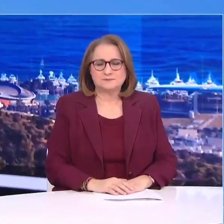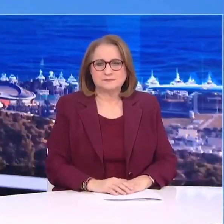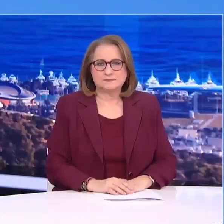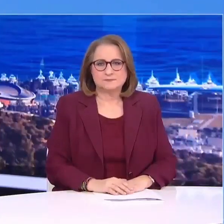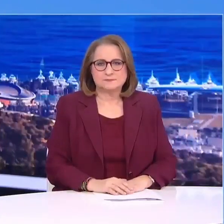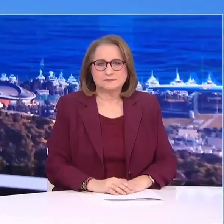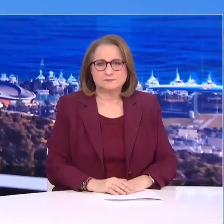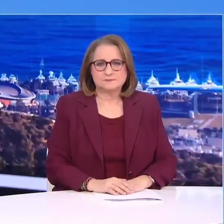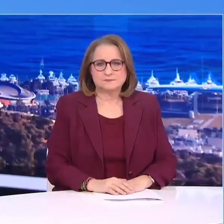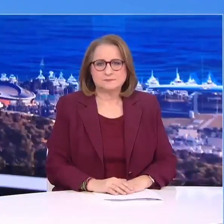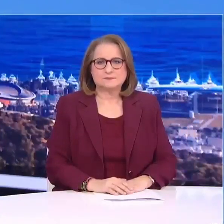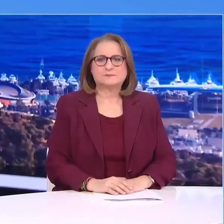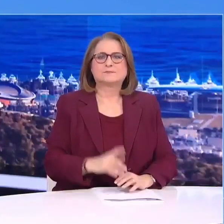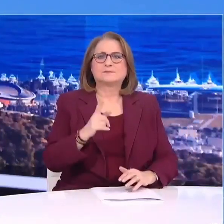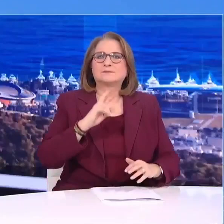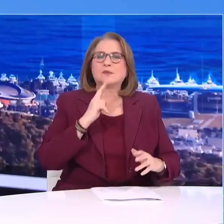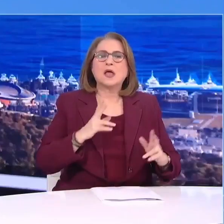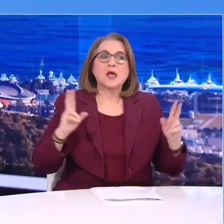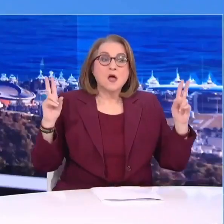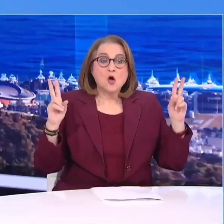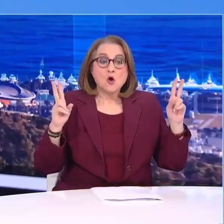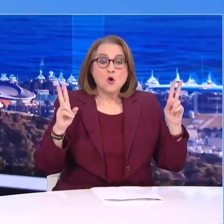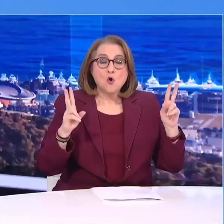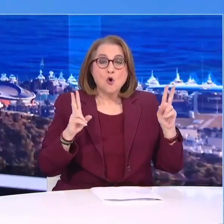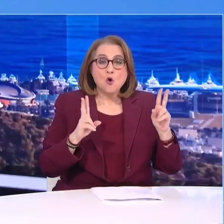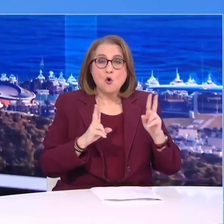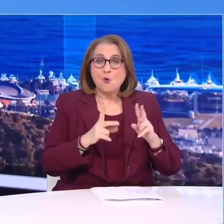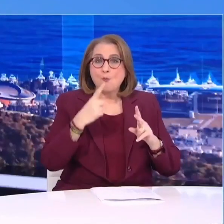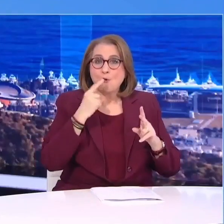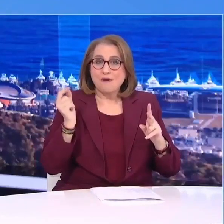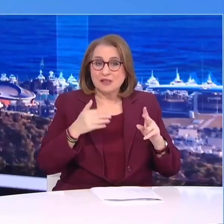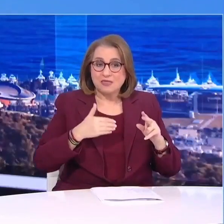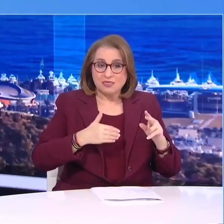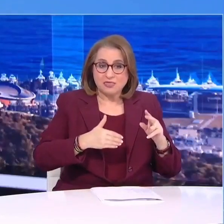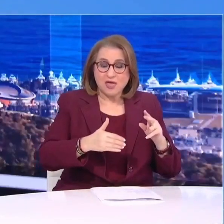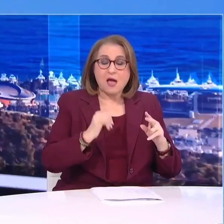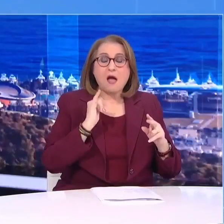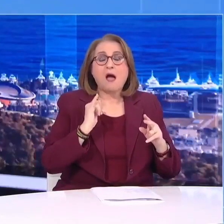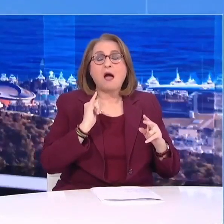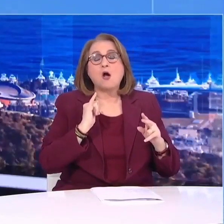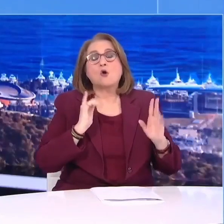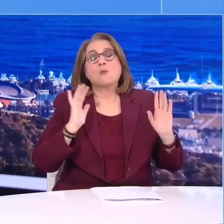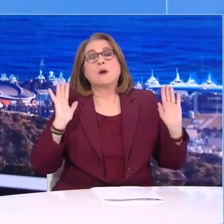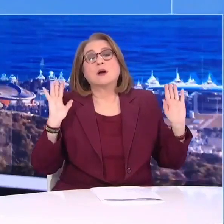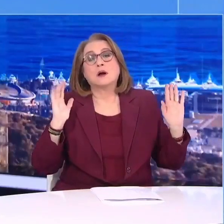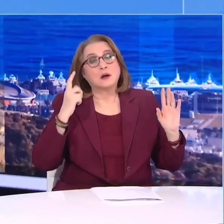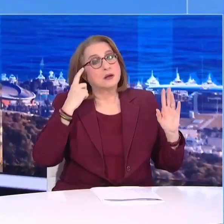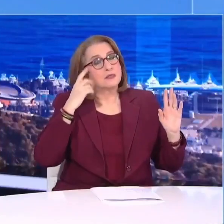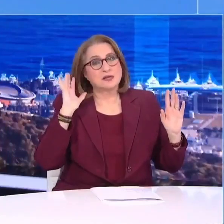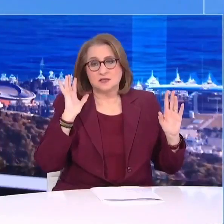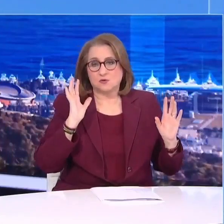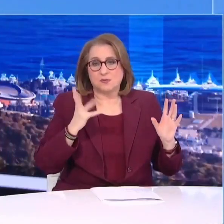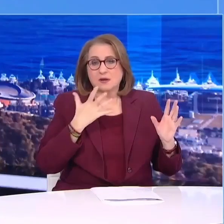στην βραδύτερη αποκλιμάκωση, να το πούμε έτσι, προς το παρόν δεν είναι σε ποσοστό που θα μπορούσε να εξηγήσει